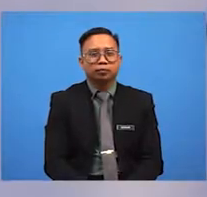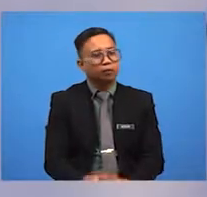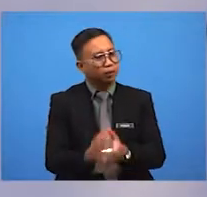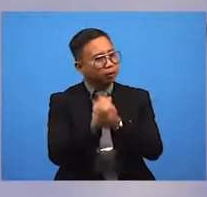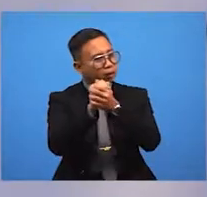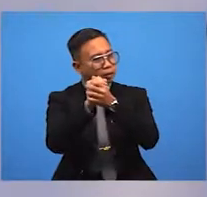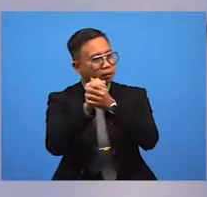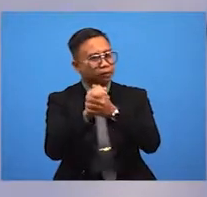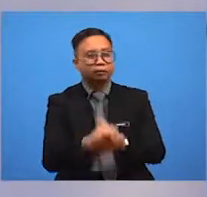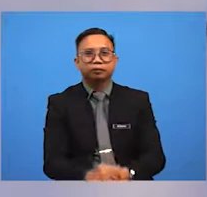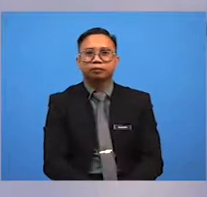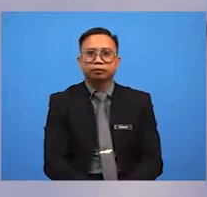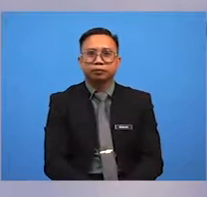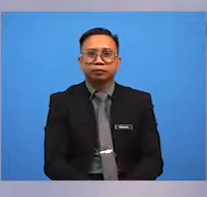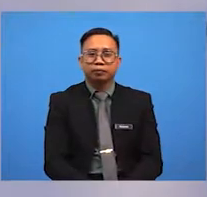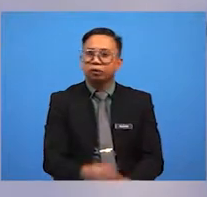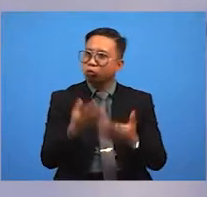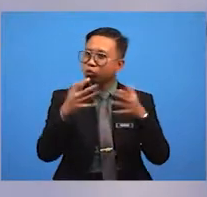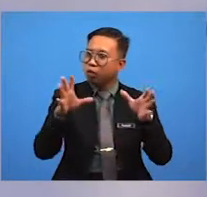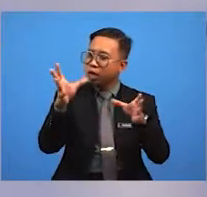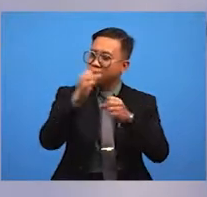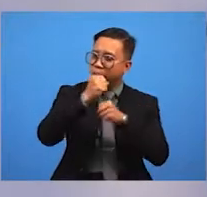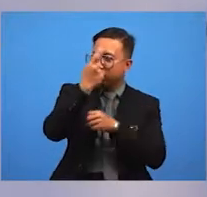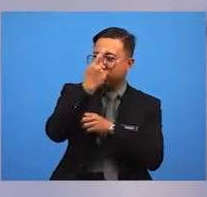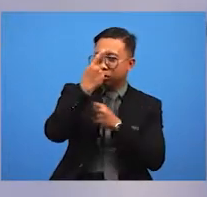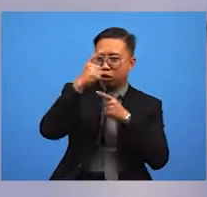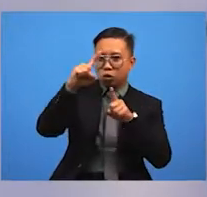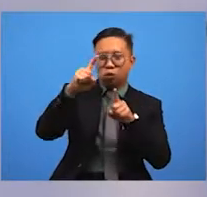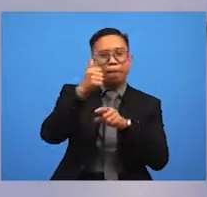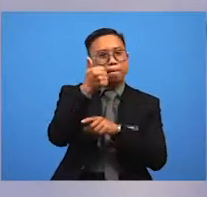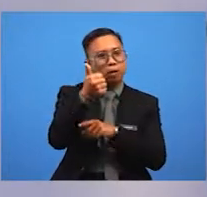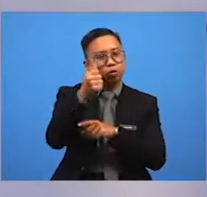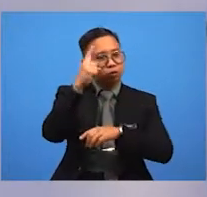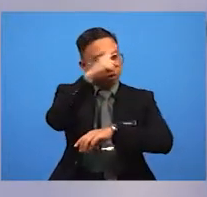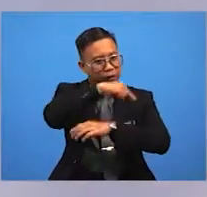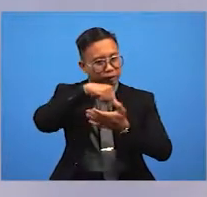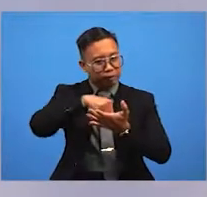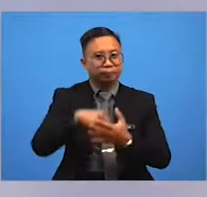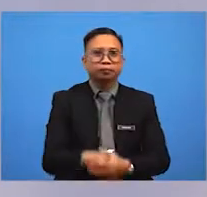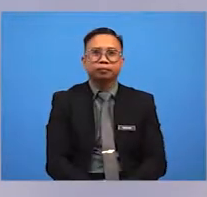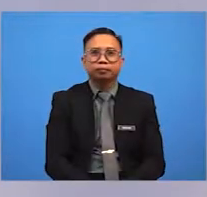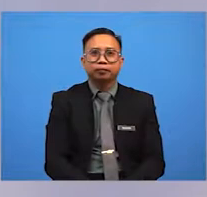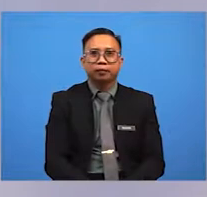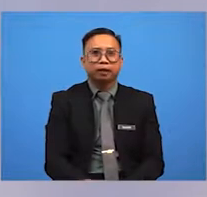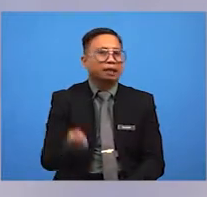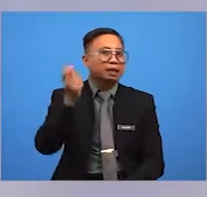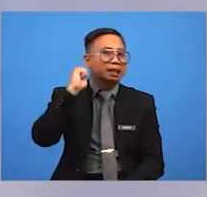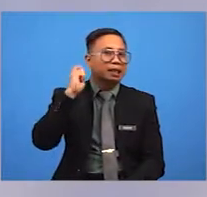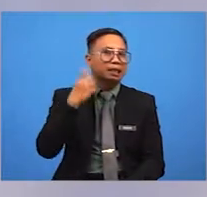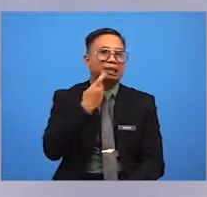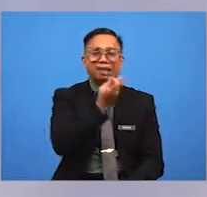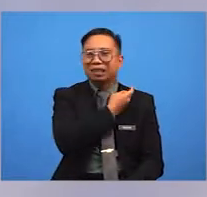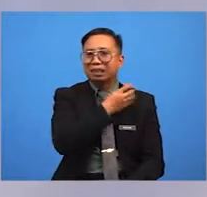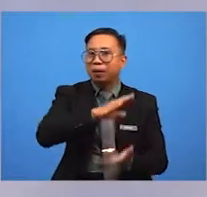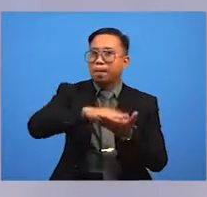Tahniah murid-murid kerana dapat menjawab dengan bagus pada hari ini. Tadi, kita